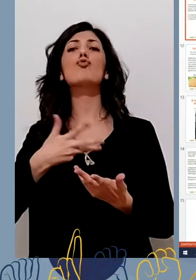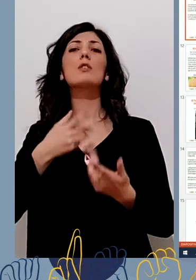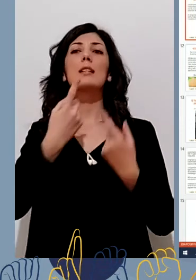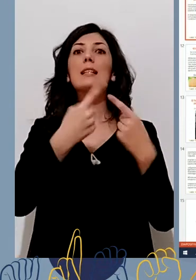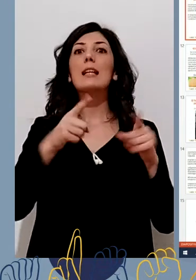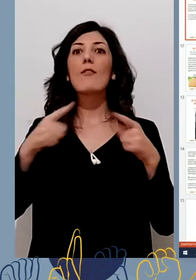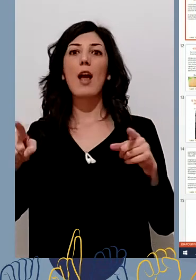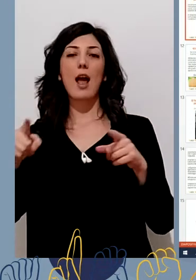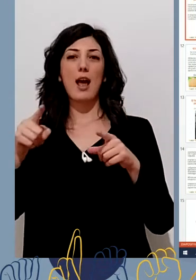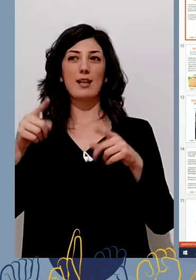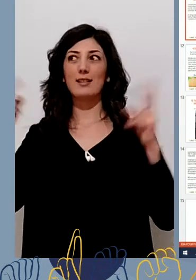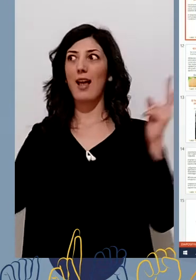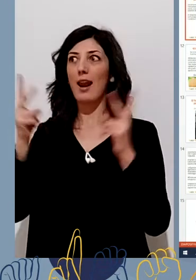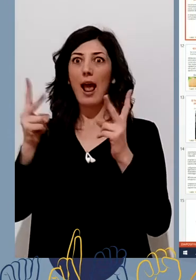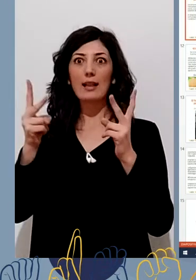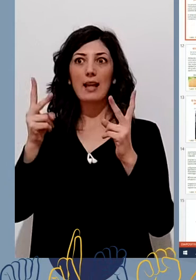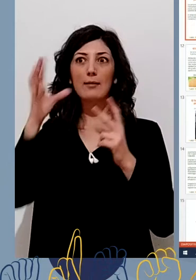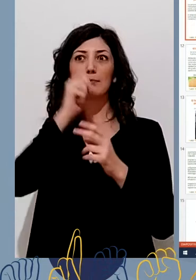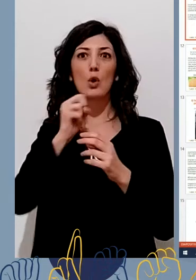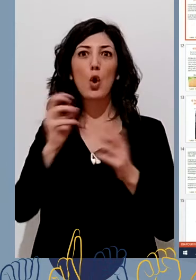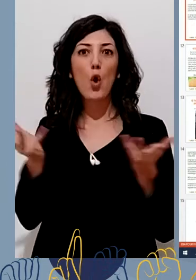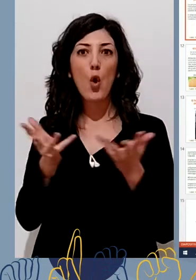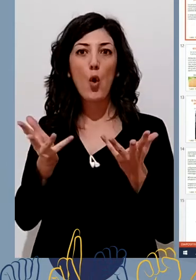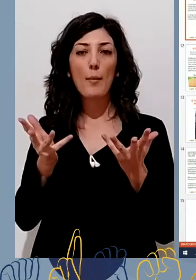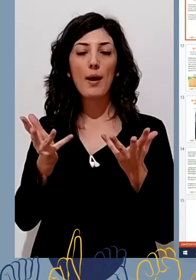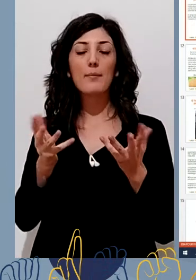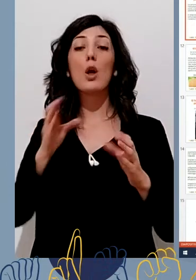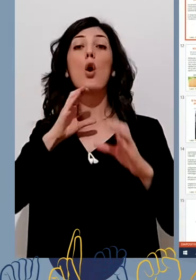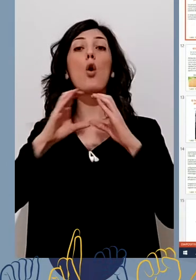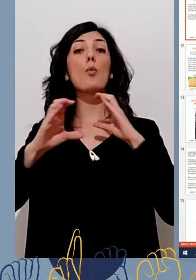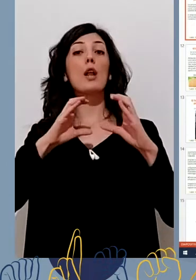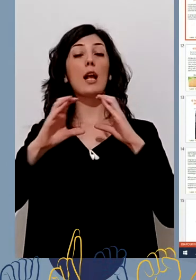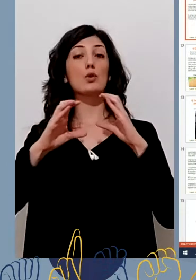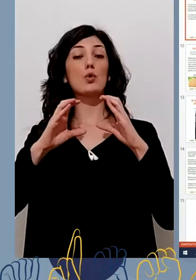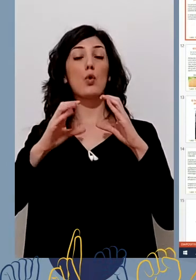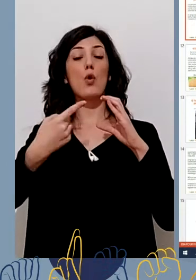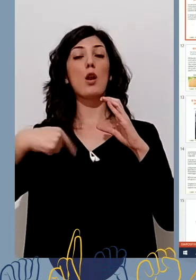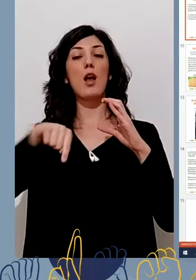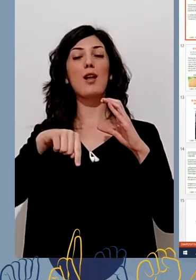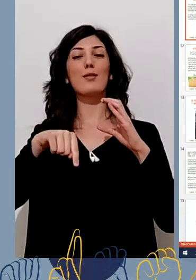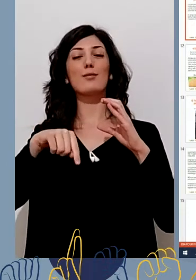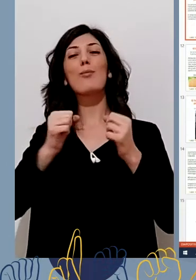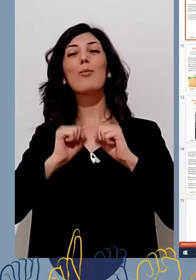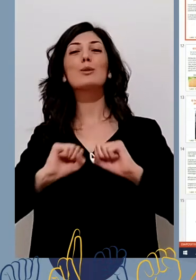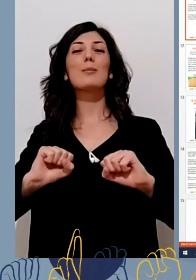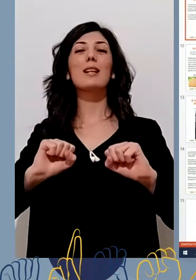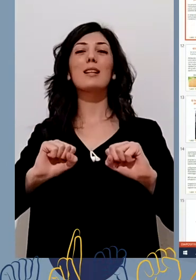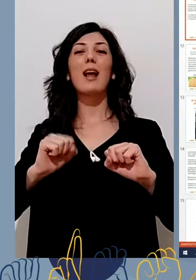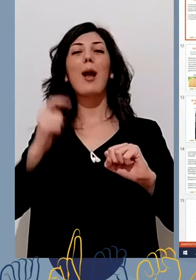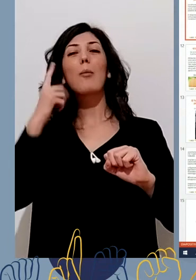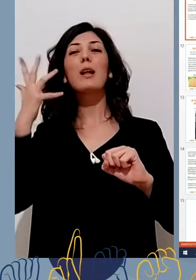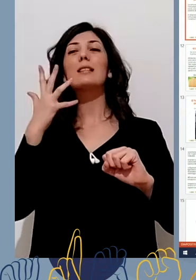realtà. Attraverso la comunicazione possiamo dare, orientare